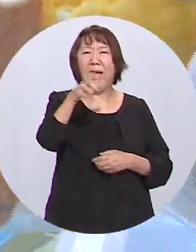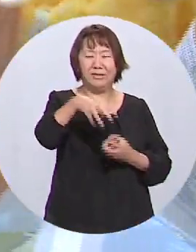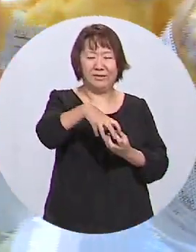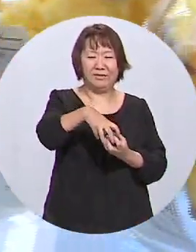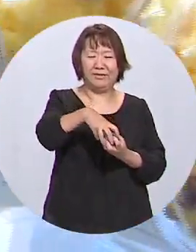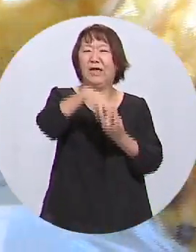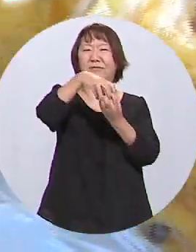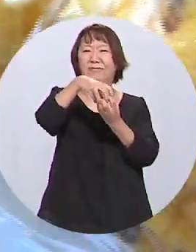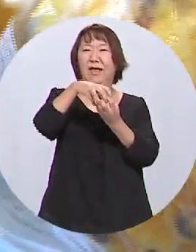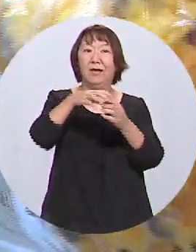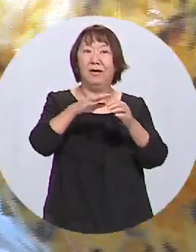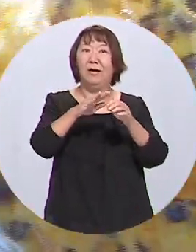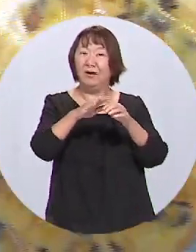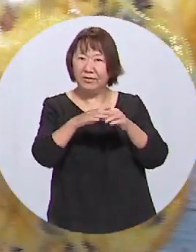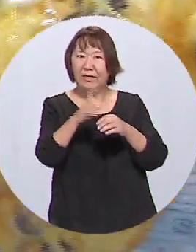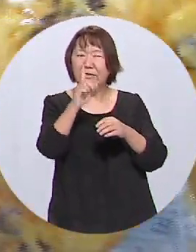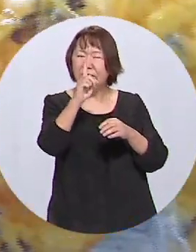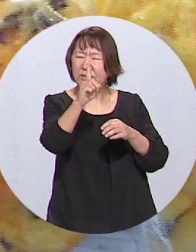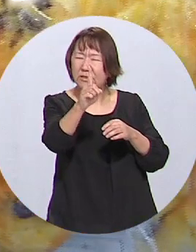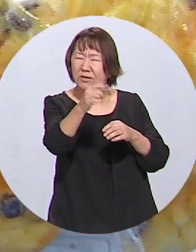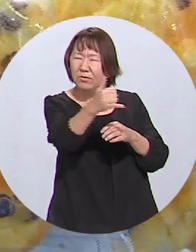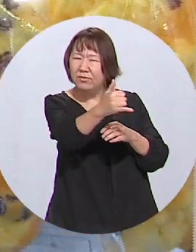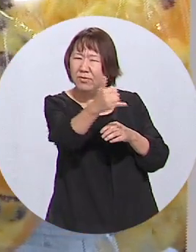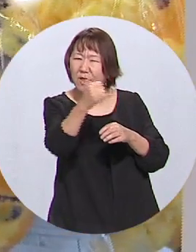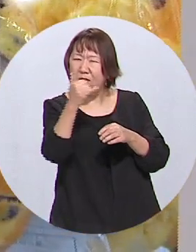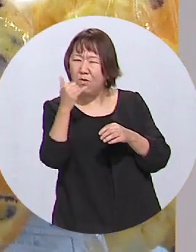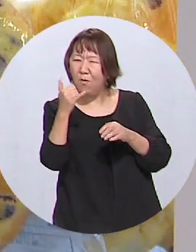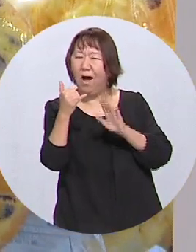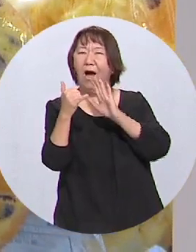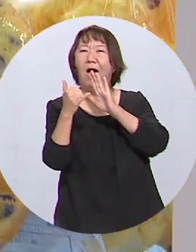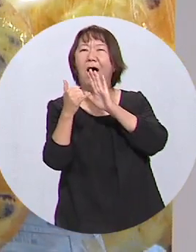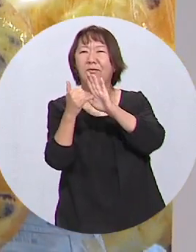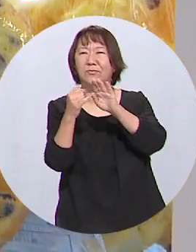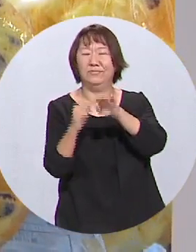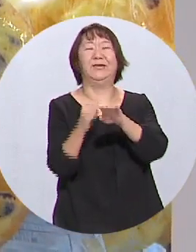ーの始まりはある一件の電話にあるんです。